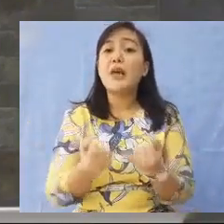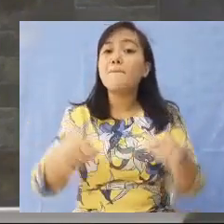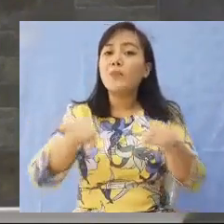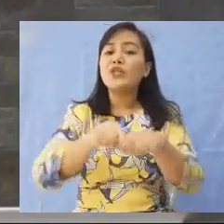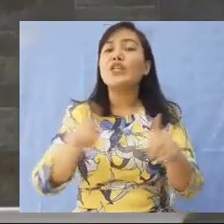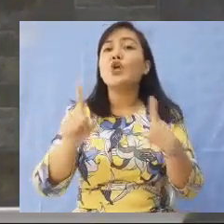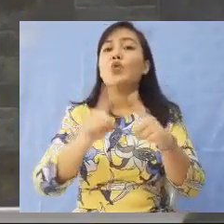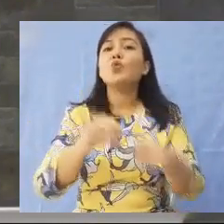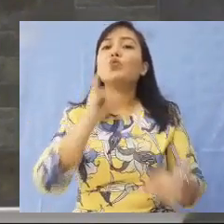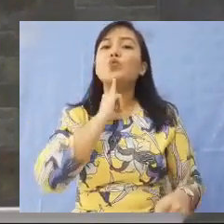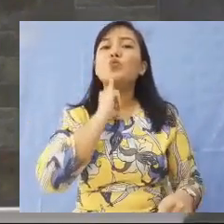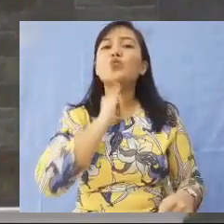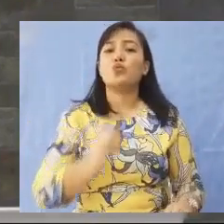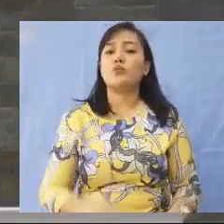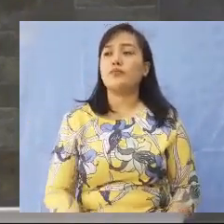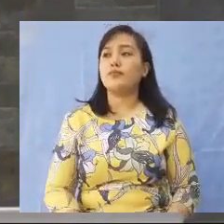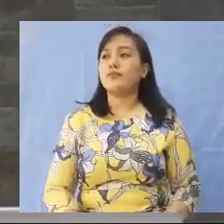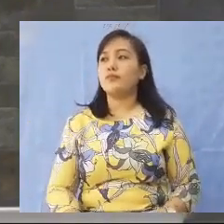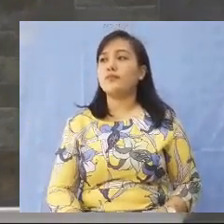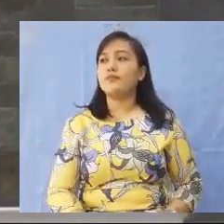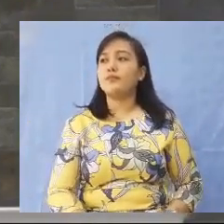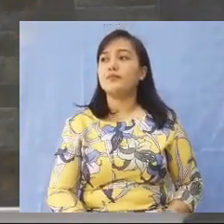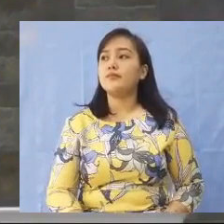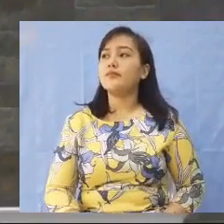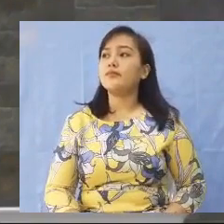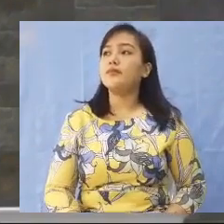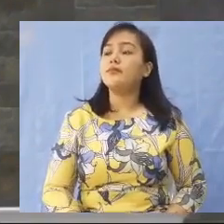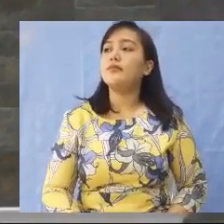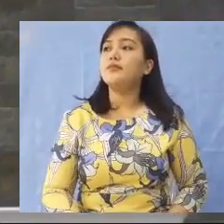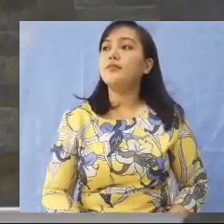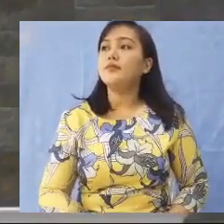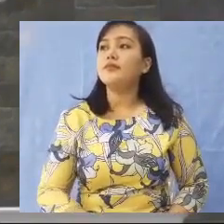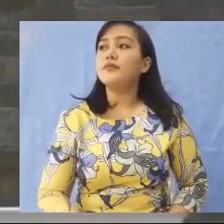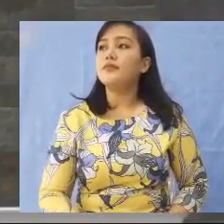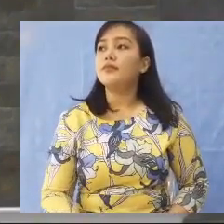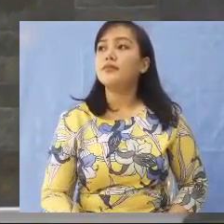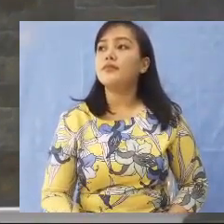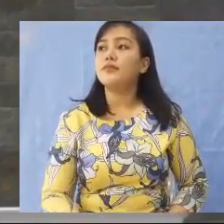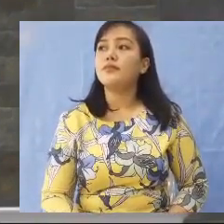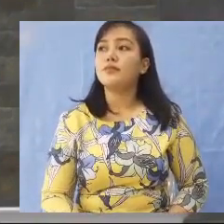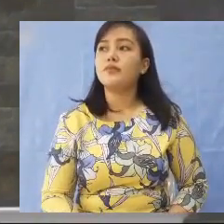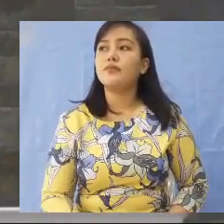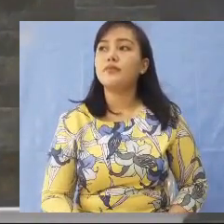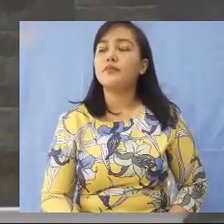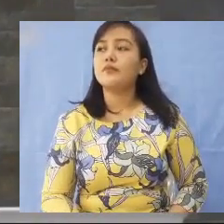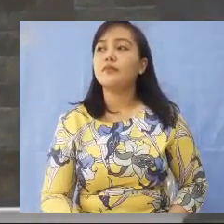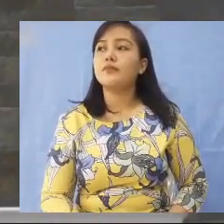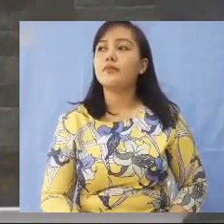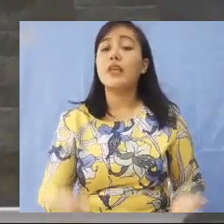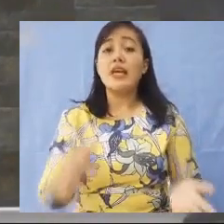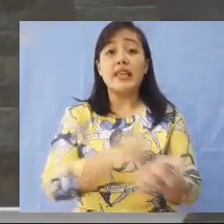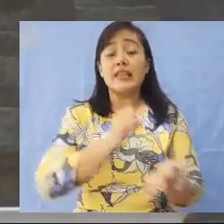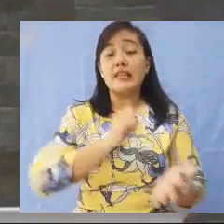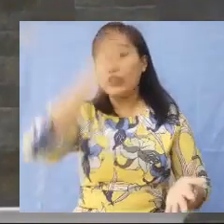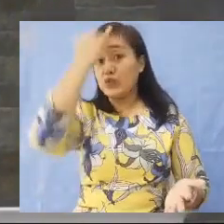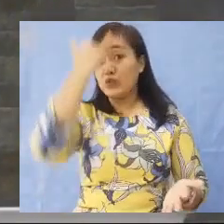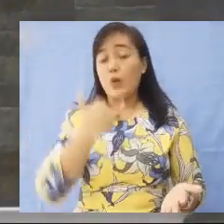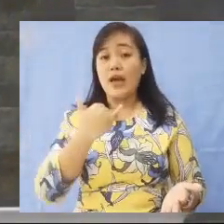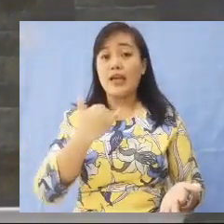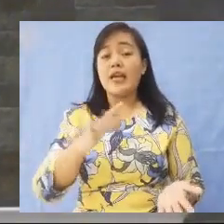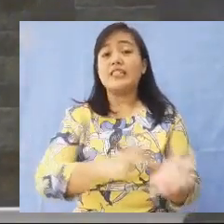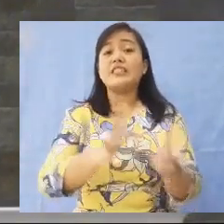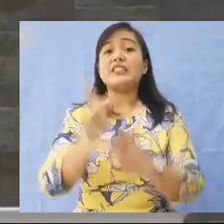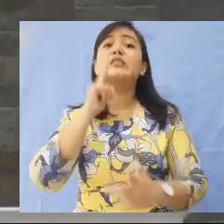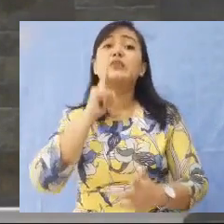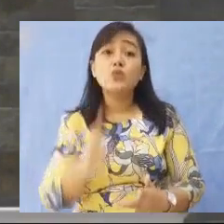drink of me yung water na ibibigay ko sa inyo, sapagkat kapag uminom kayo ng tubig na ibibigay ko sa inyo, ay hindi na mawawala